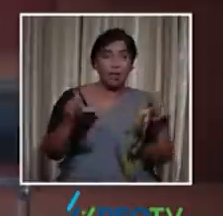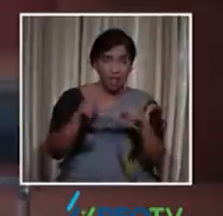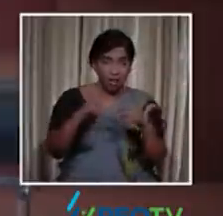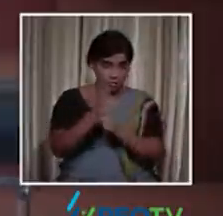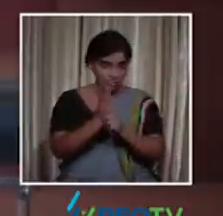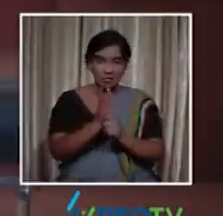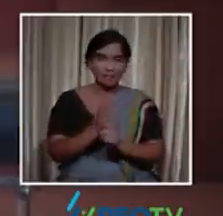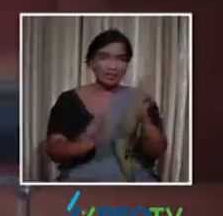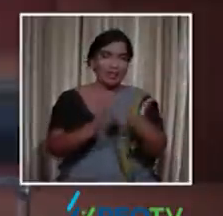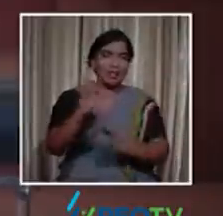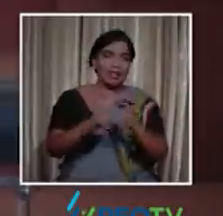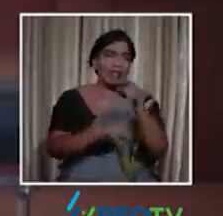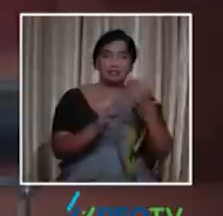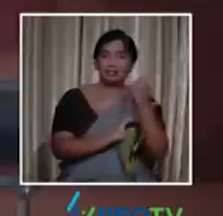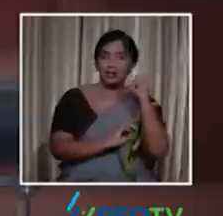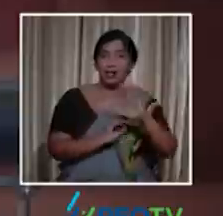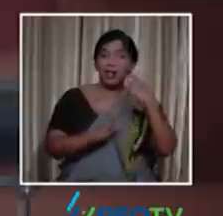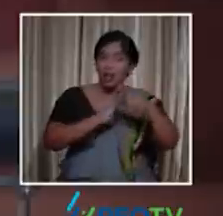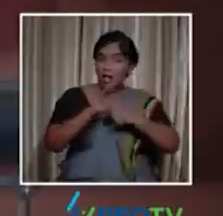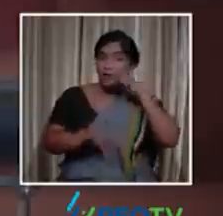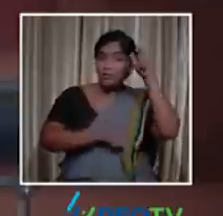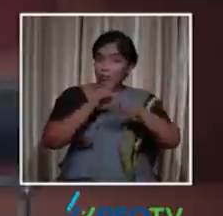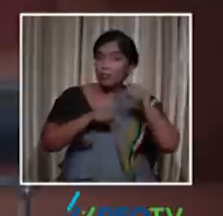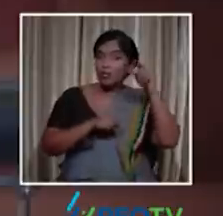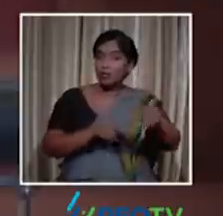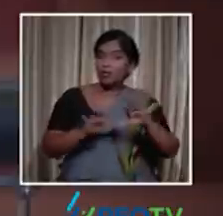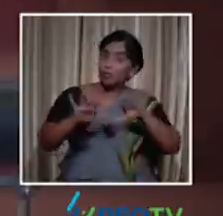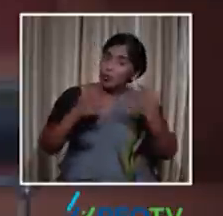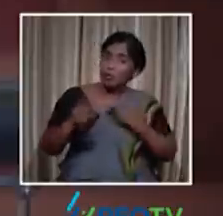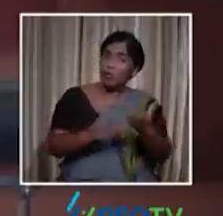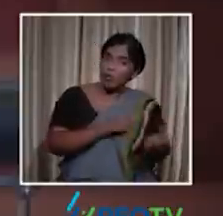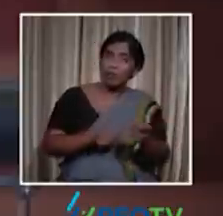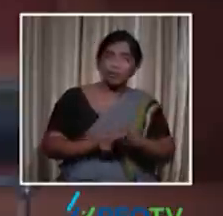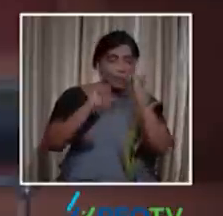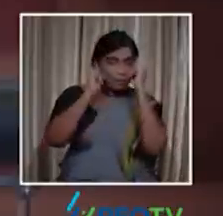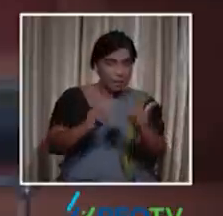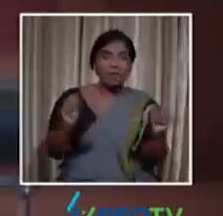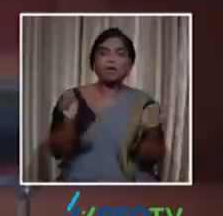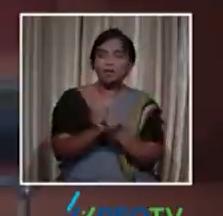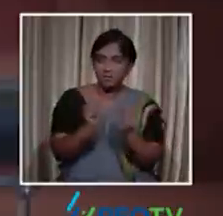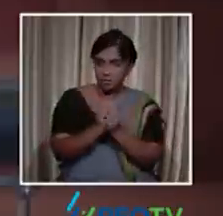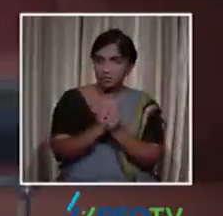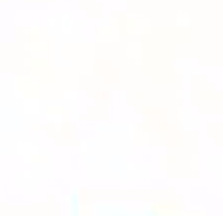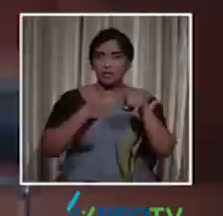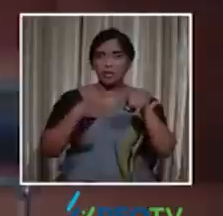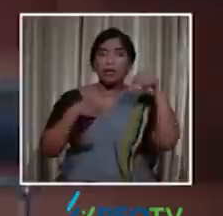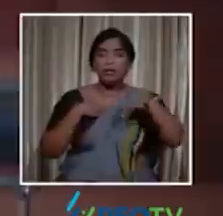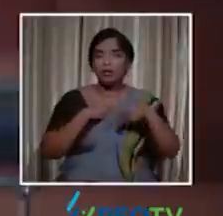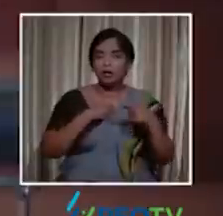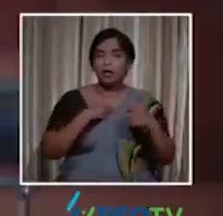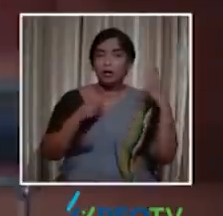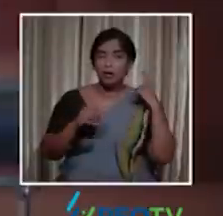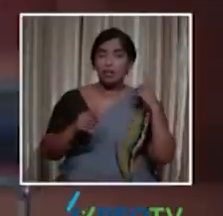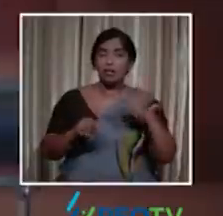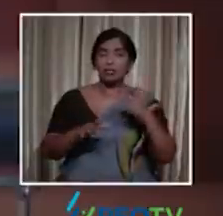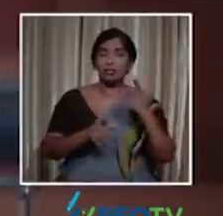තණ්ඩියෝ මන්ත්‍රීකම කියන ලයිසන් තණ්ඩිකමක් නෙවෙයි මේ රටේ පුරවැසියන්ට කොතනද පහර දෙන්නේ අසාධාරණ දෙයක් කියලා මොකද කියන්නේ හමුදාව